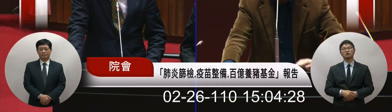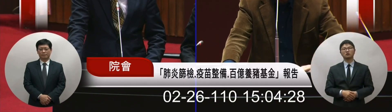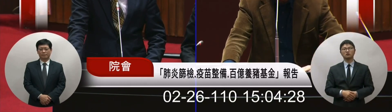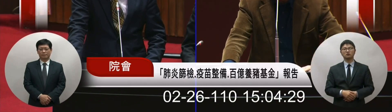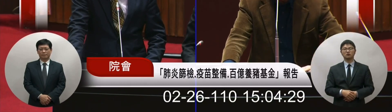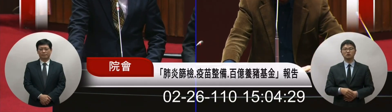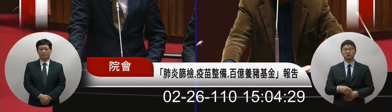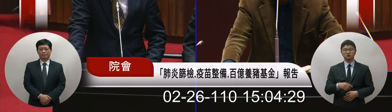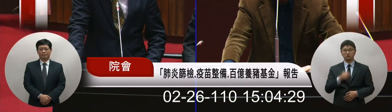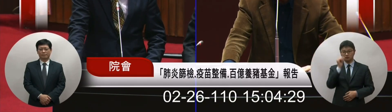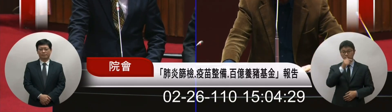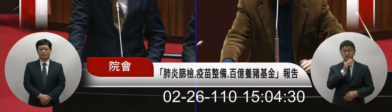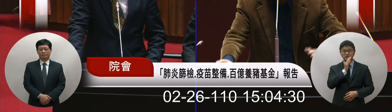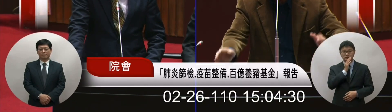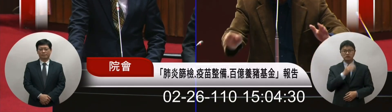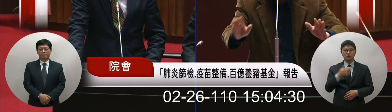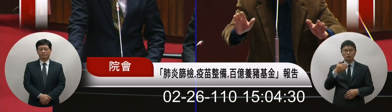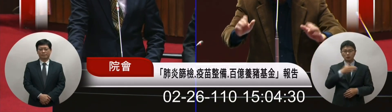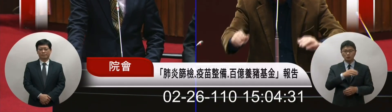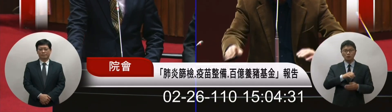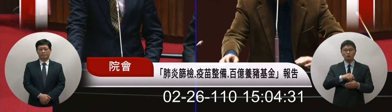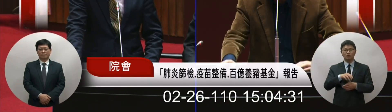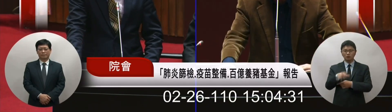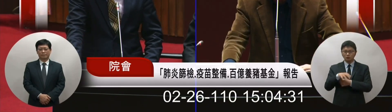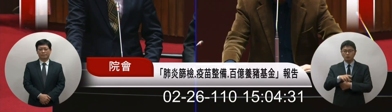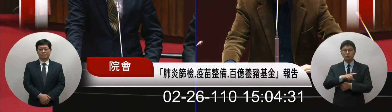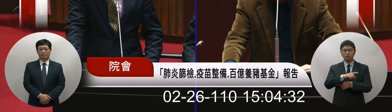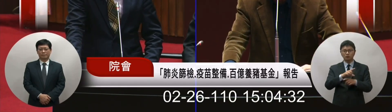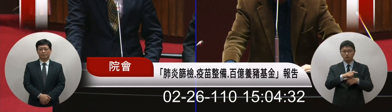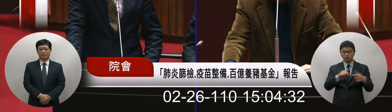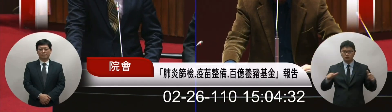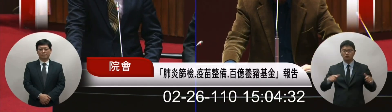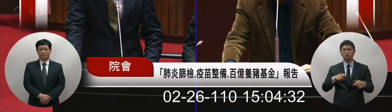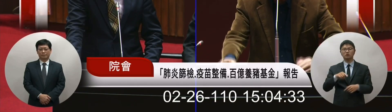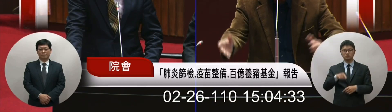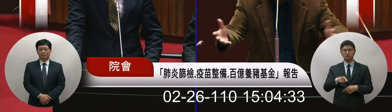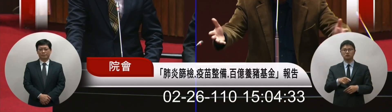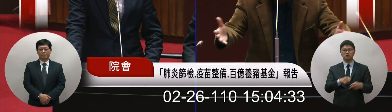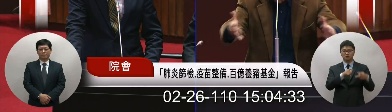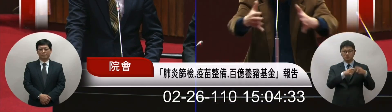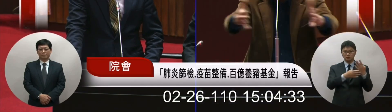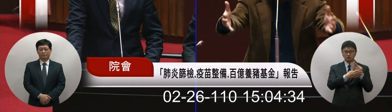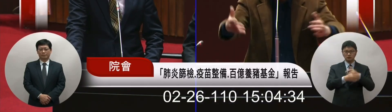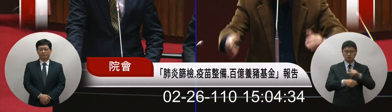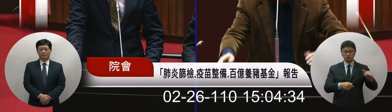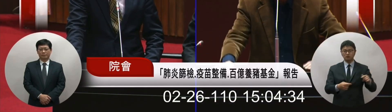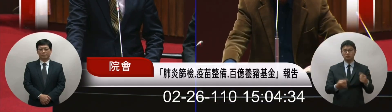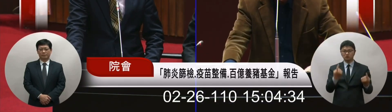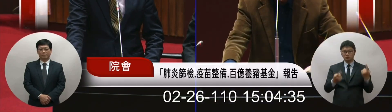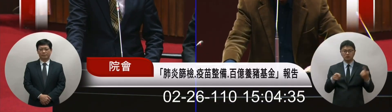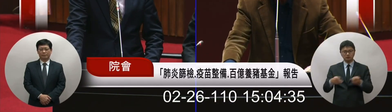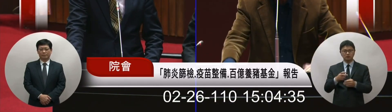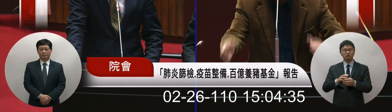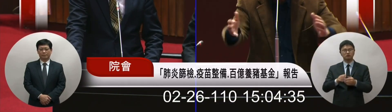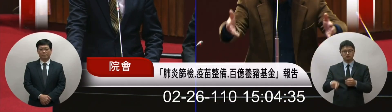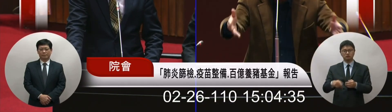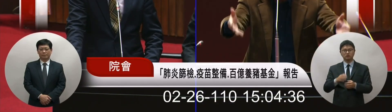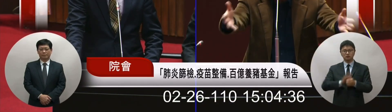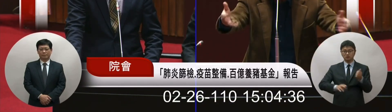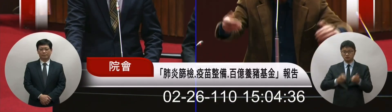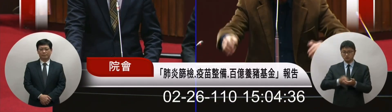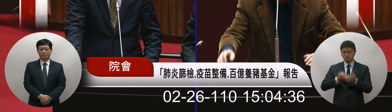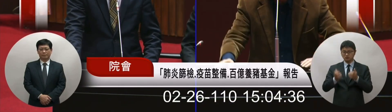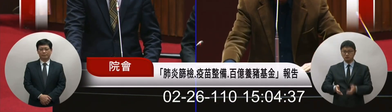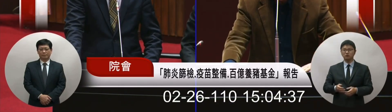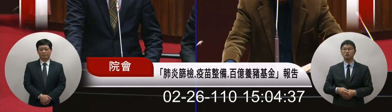农产品，因为生比工业产品更严重啊，生鲜农产品你要洗干呐，啊，产季